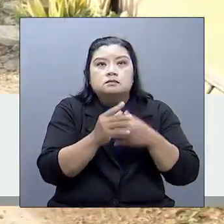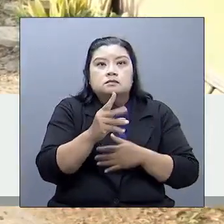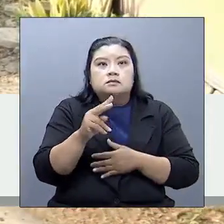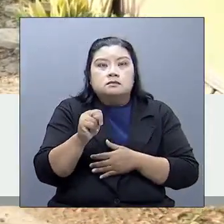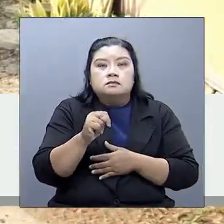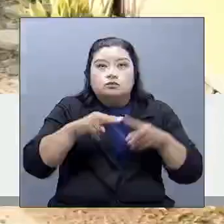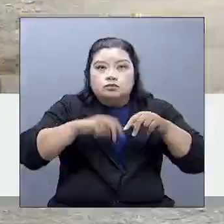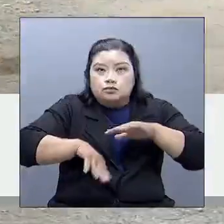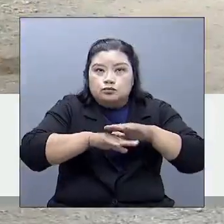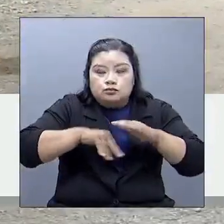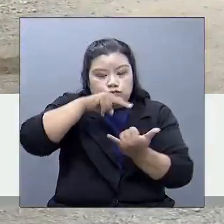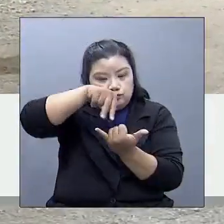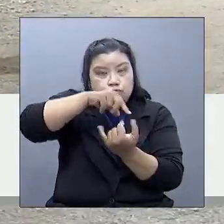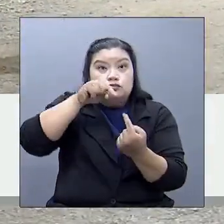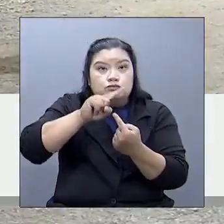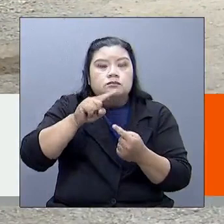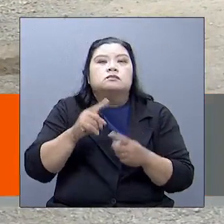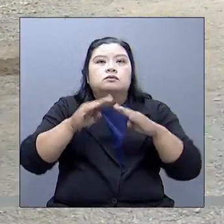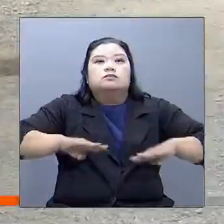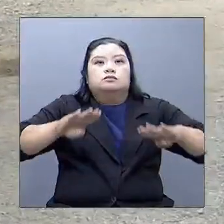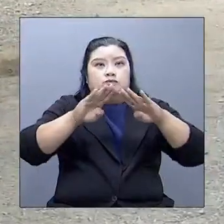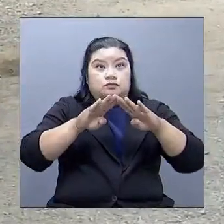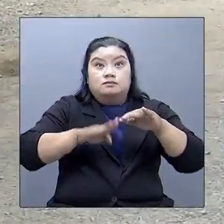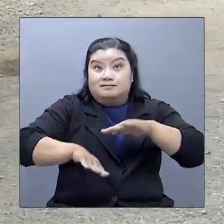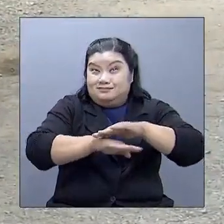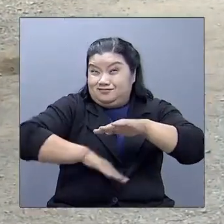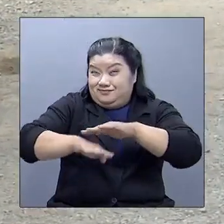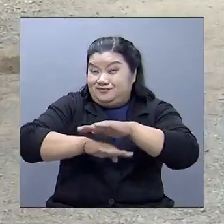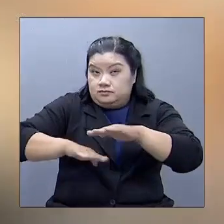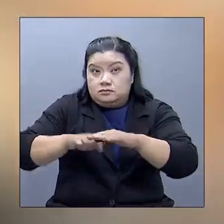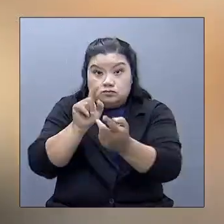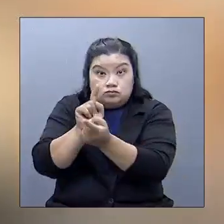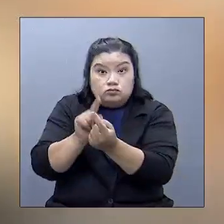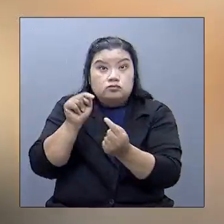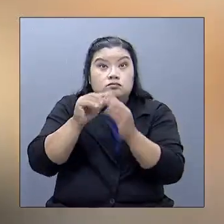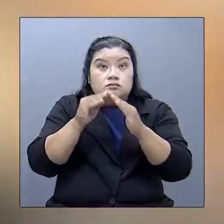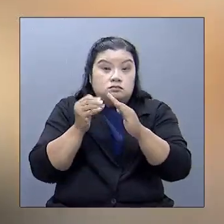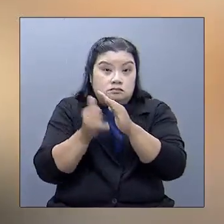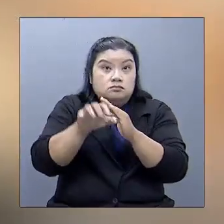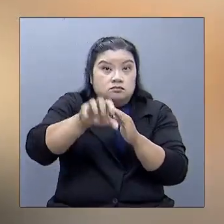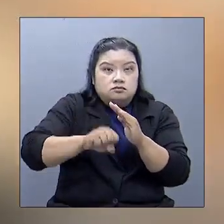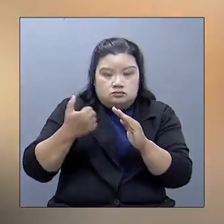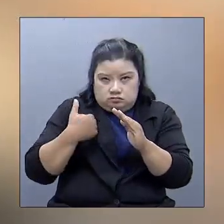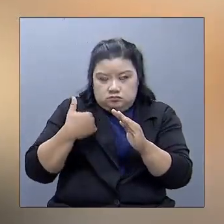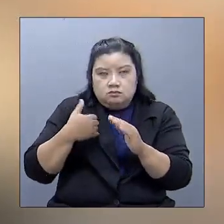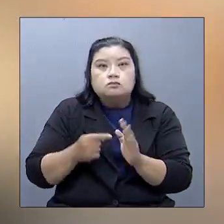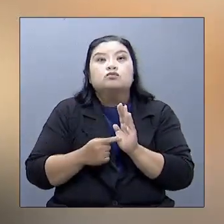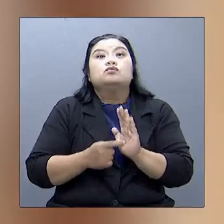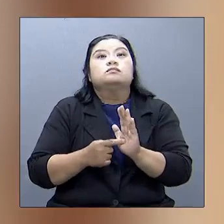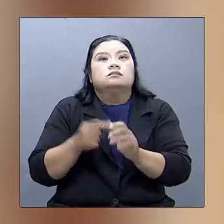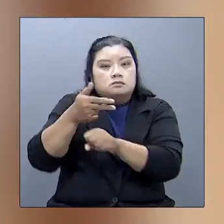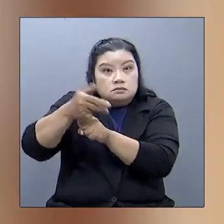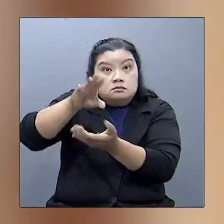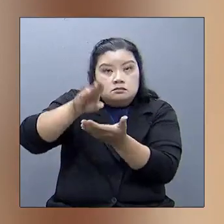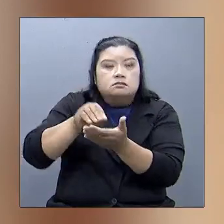จน์หลักฐาน7จังหวัดนครปฐมและหลักฐานต่างๆที่ตรวจค้นได้จากบ้านพักอย่างเซิร์ฟเวอร์บันทึกวงจรปิดไปตรวจสอ